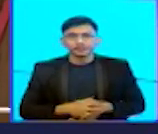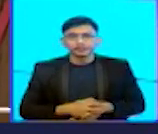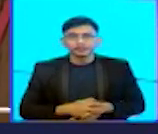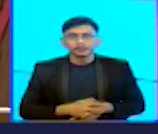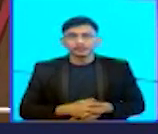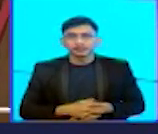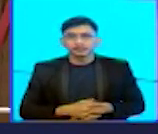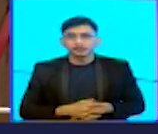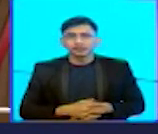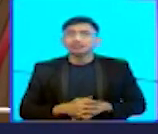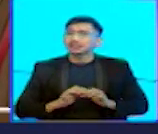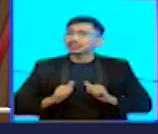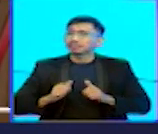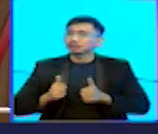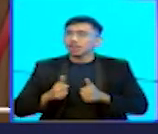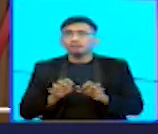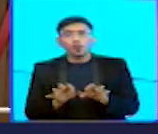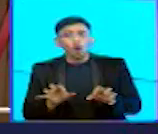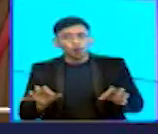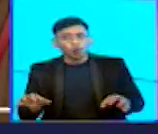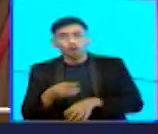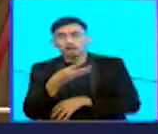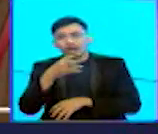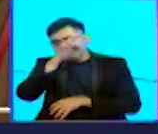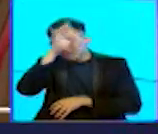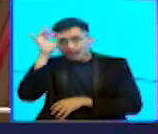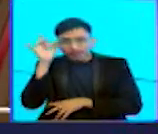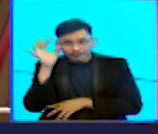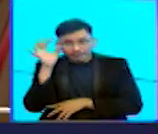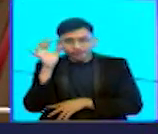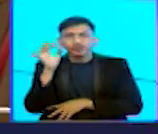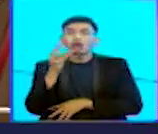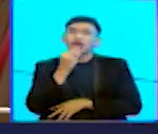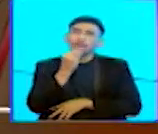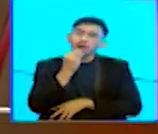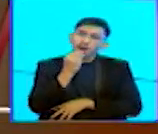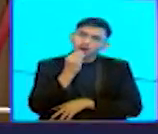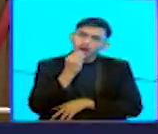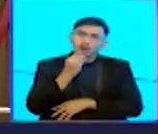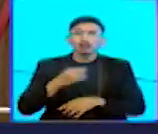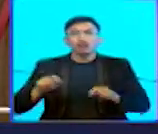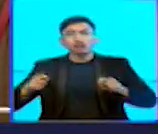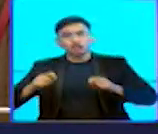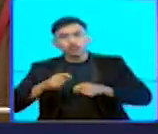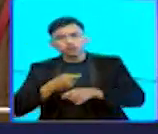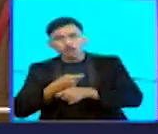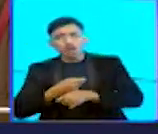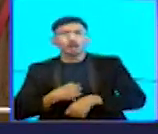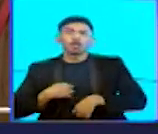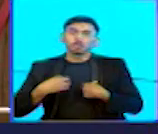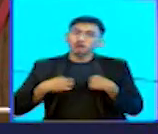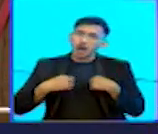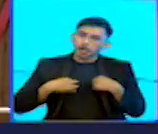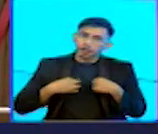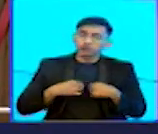menyiapkan produk-produk ekonomi kreatifnya, mulai dari kuliner, kriya, maupun fashion, karena work from Bali